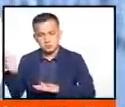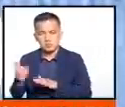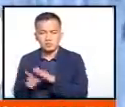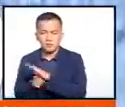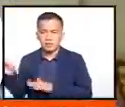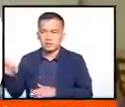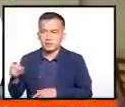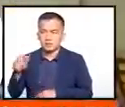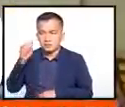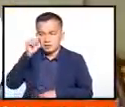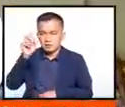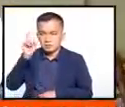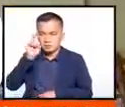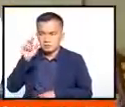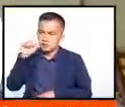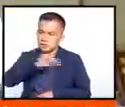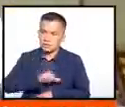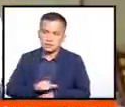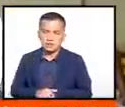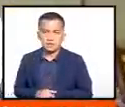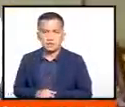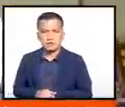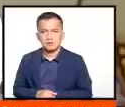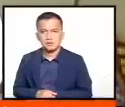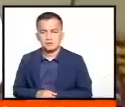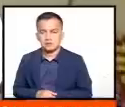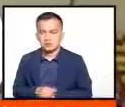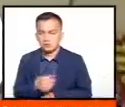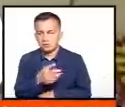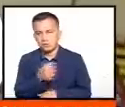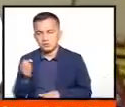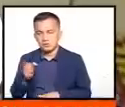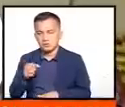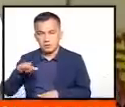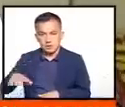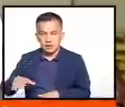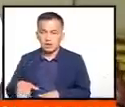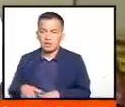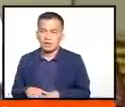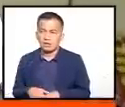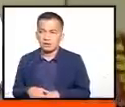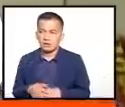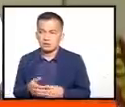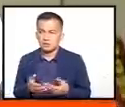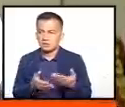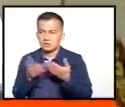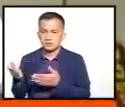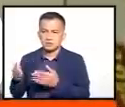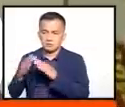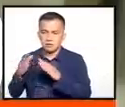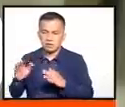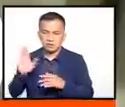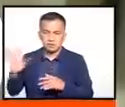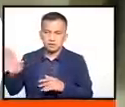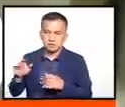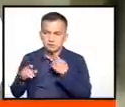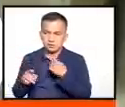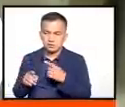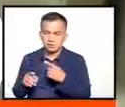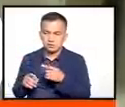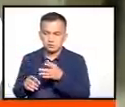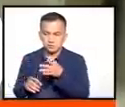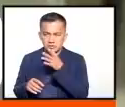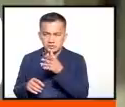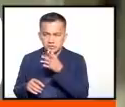Ariel Viquera, lasing po, inuhan niya po yung bata, dinala niya po sa bahay nila. Ato po yung